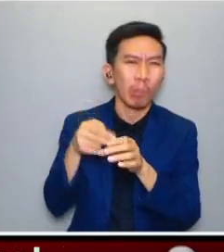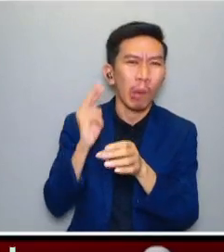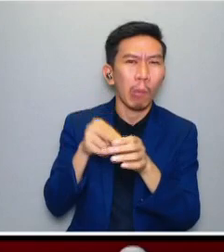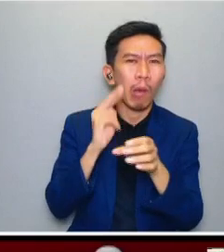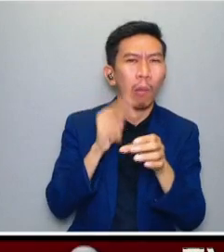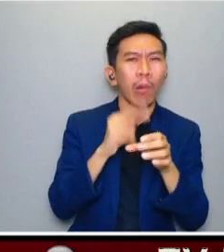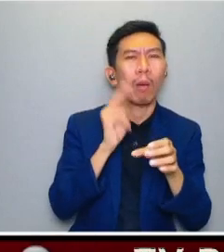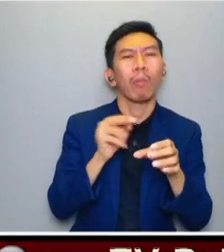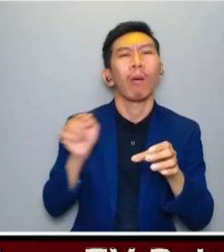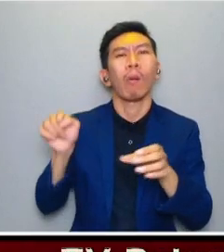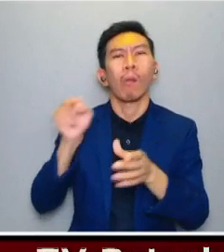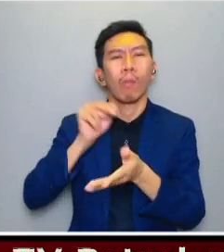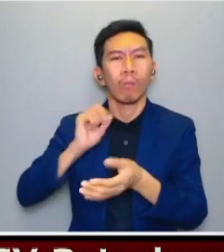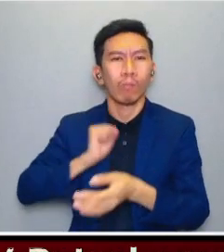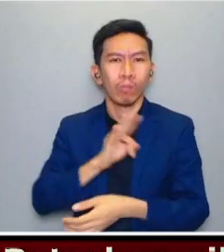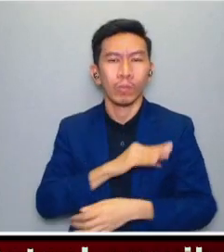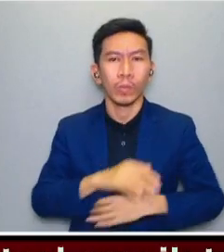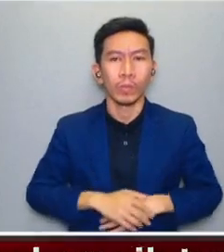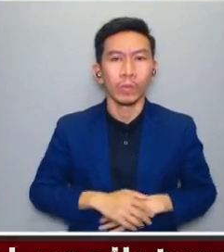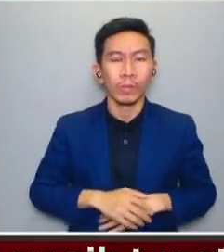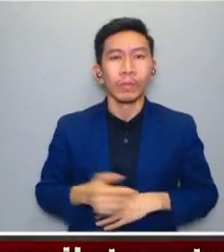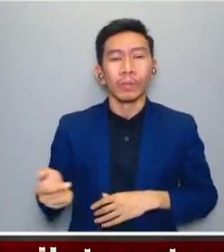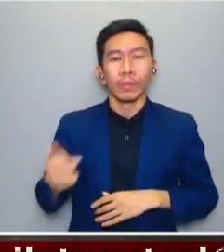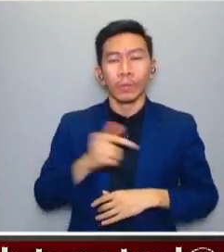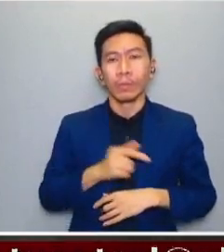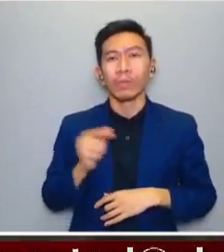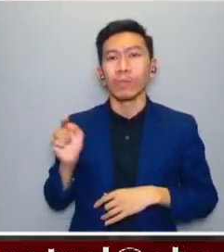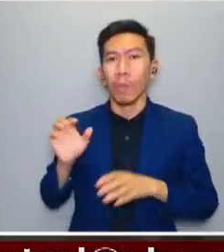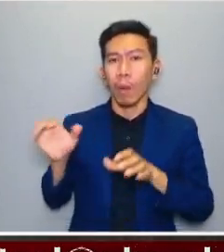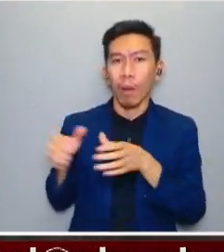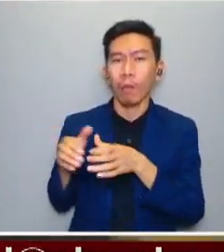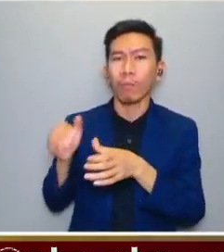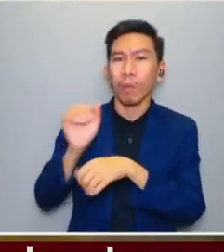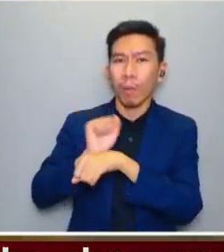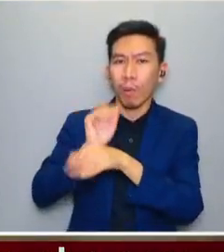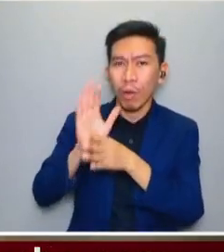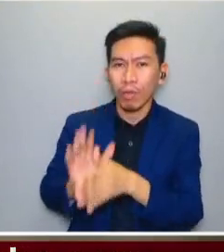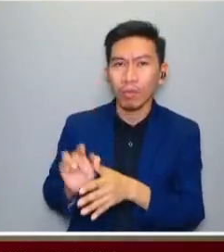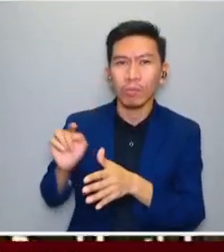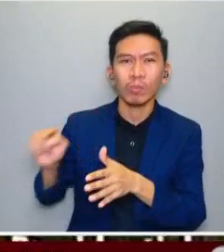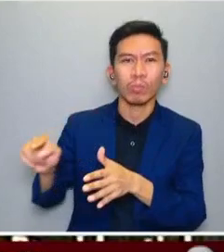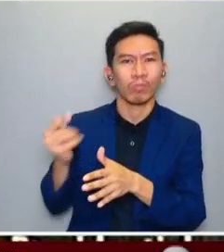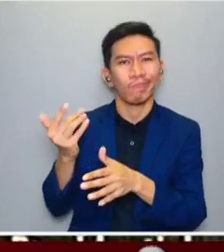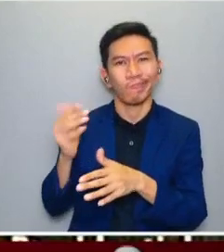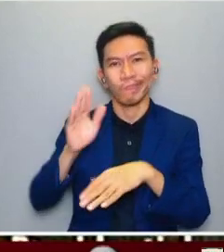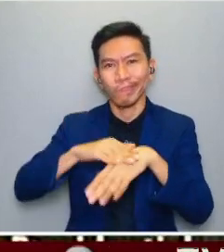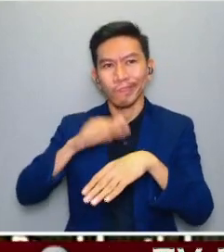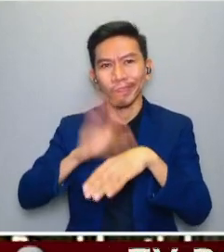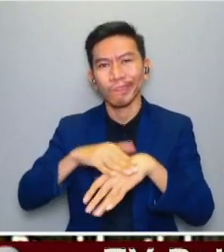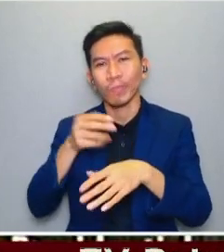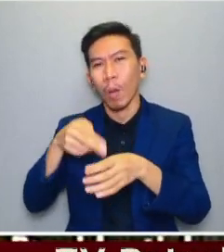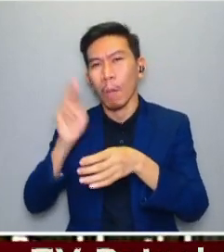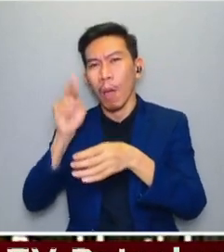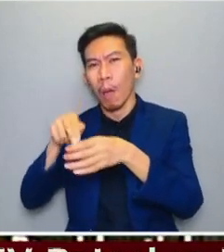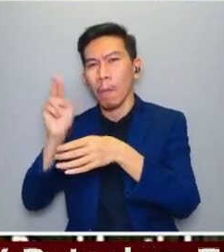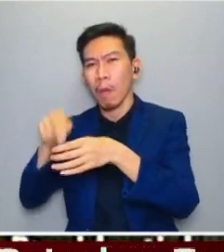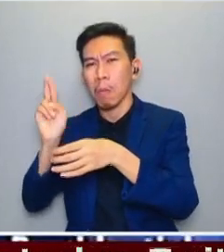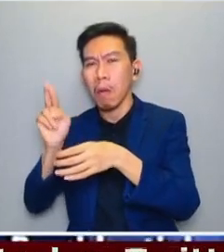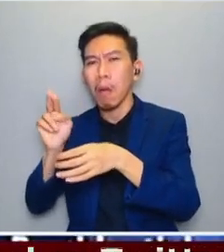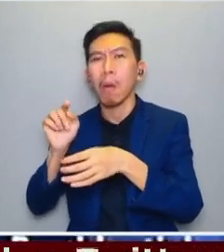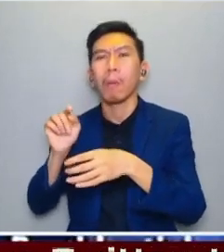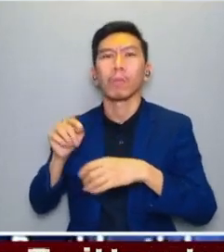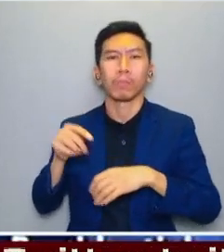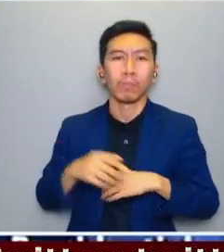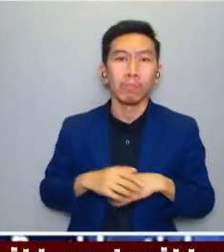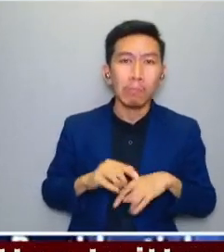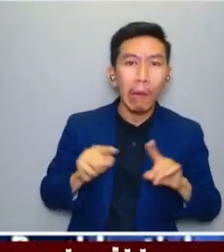Nauna nang nagbanta ng mass resignation ang mga union na manggagawa sa ilang pribadong ospital. Pero pakiusap ng Malacanang,